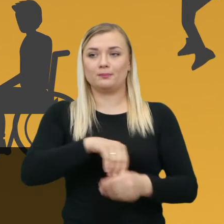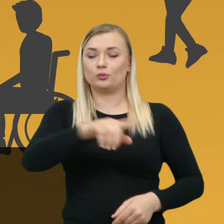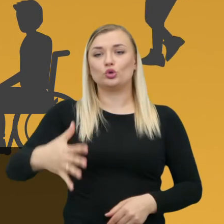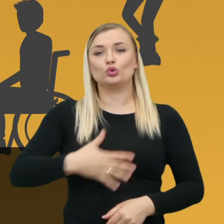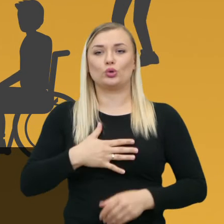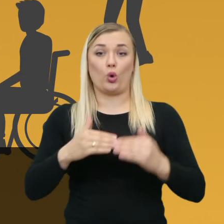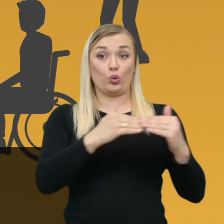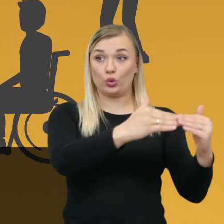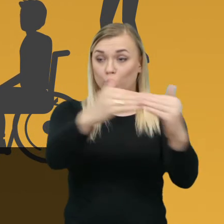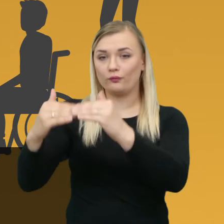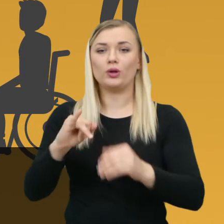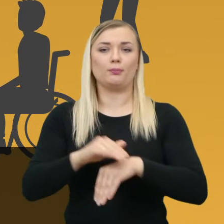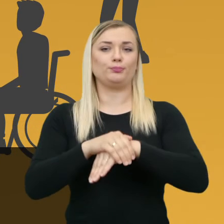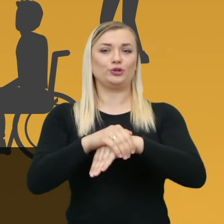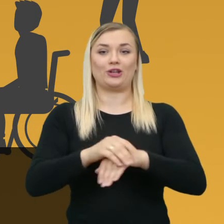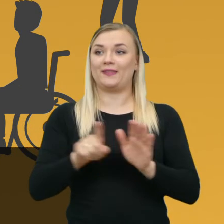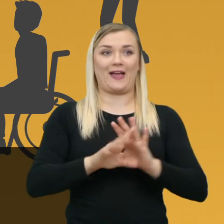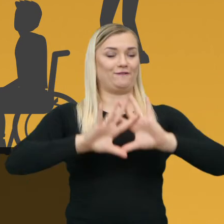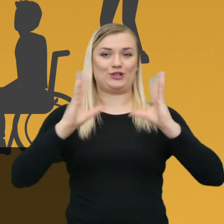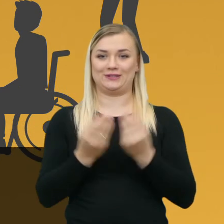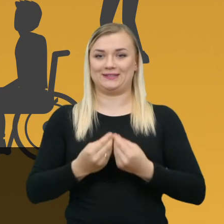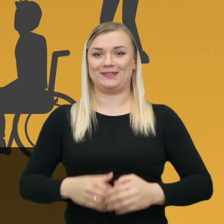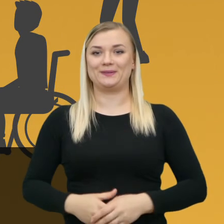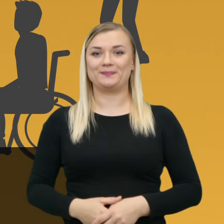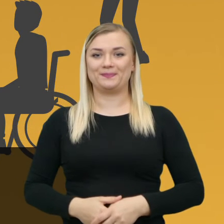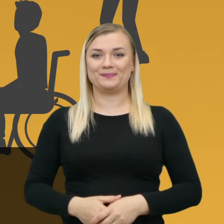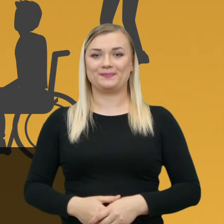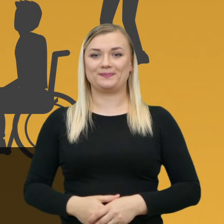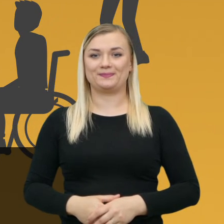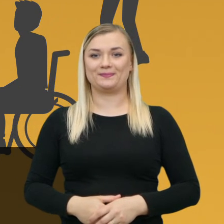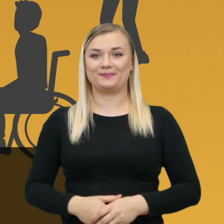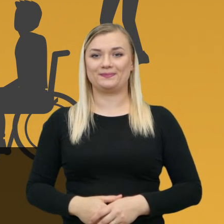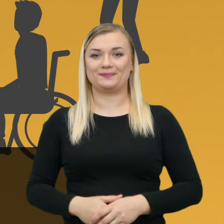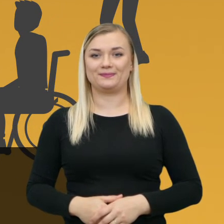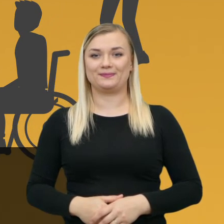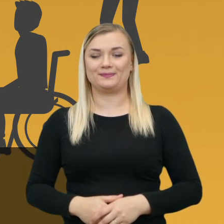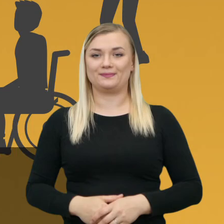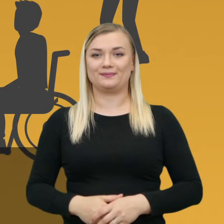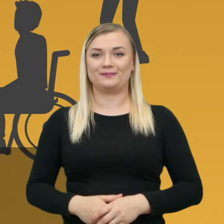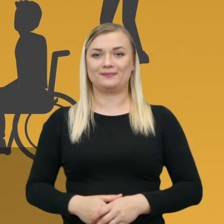szczególnymi potrzebami, sprawiamy, że otoczenie staje się bardziej przyjazne dla wszystkich.